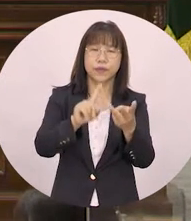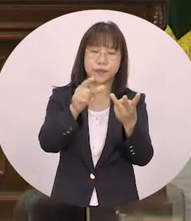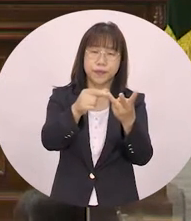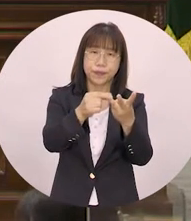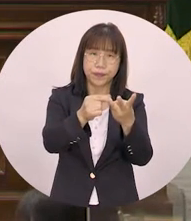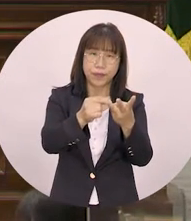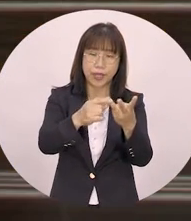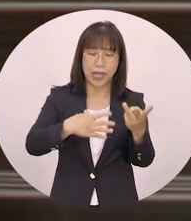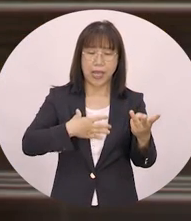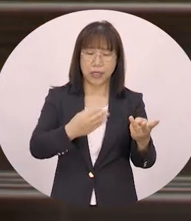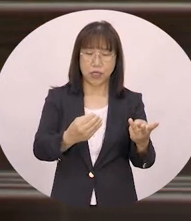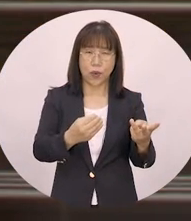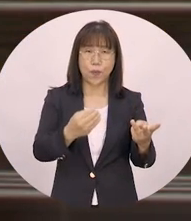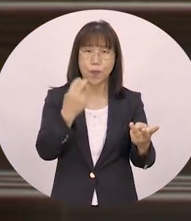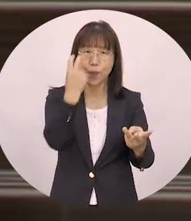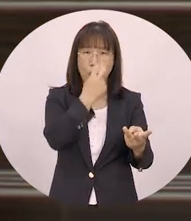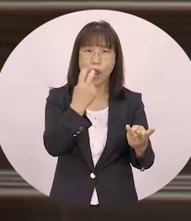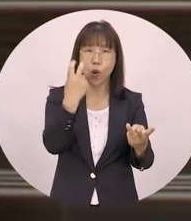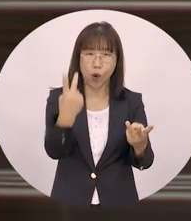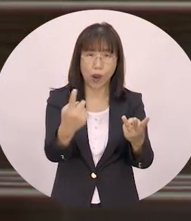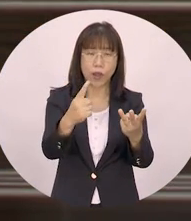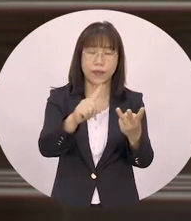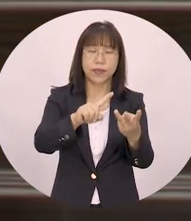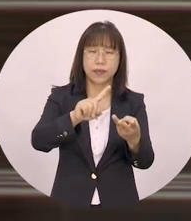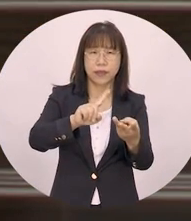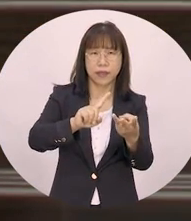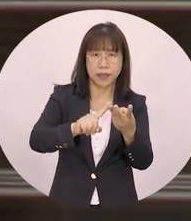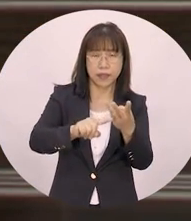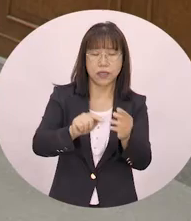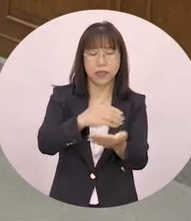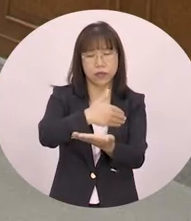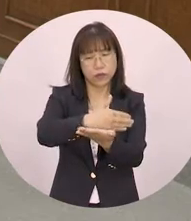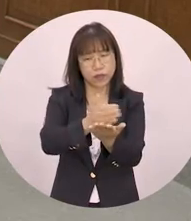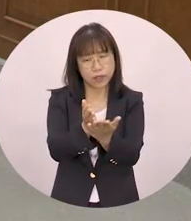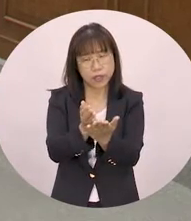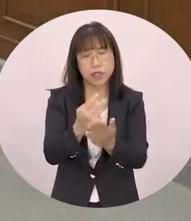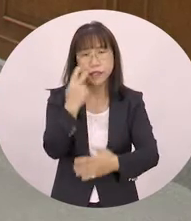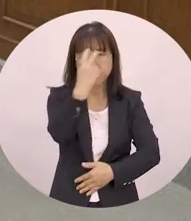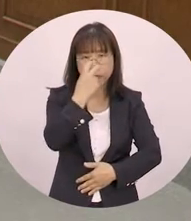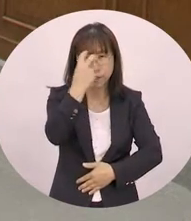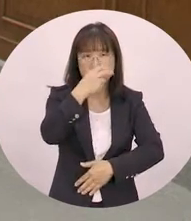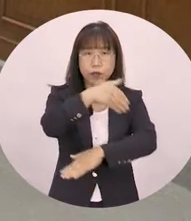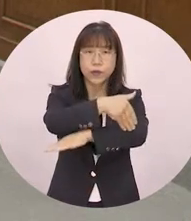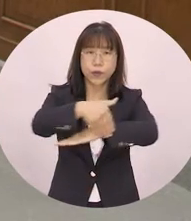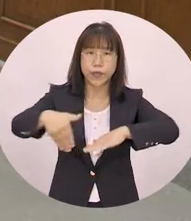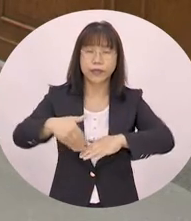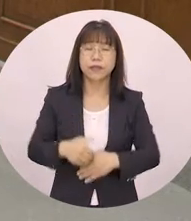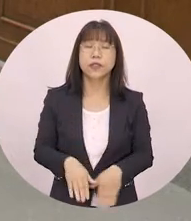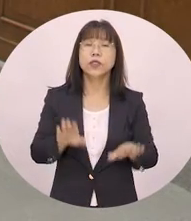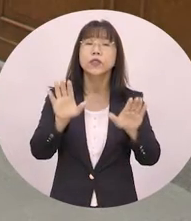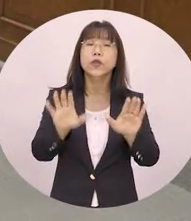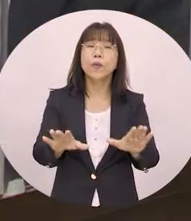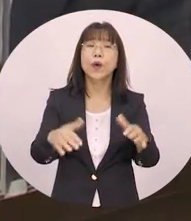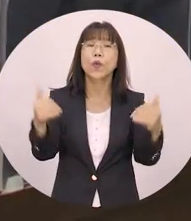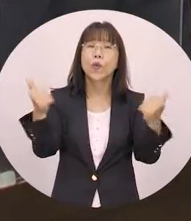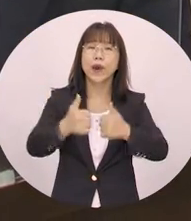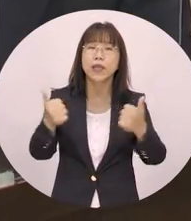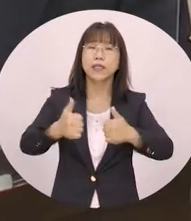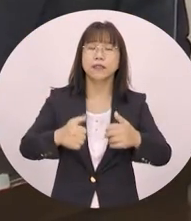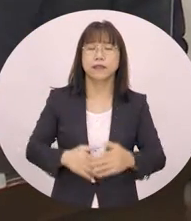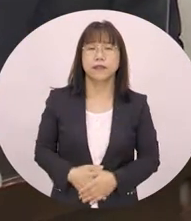조례안, 서울특별시 강서구 안전보안관 운영 조례안 등 다양한 안건을 심사하게 됩니다. 한편